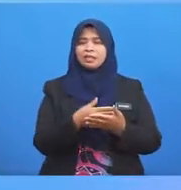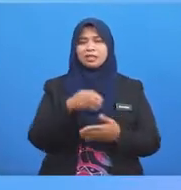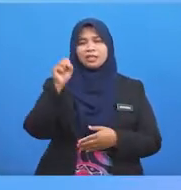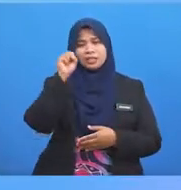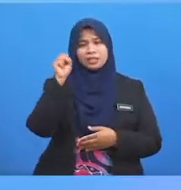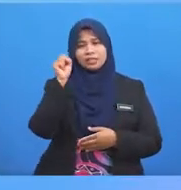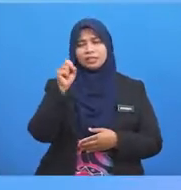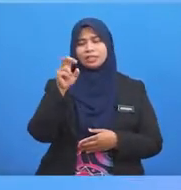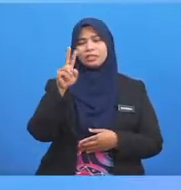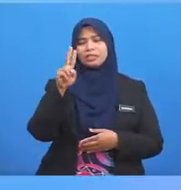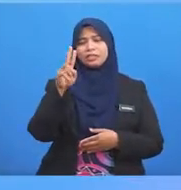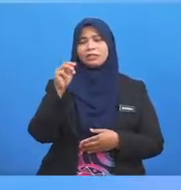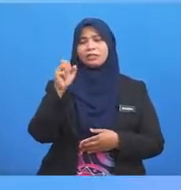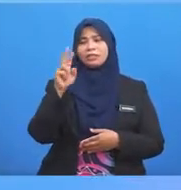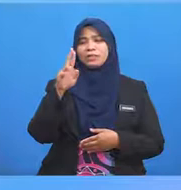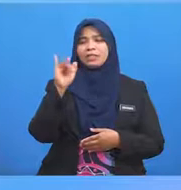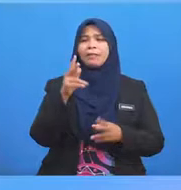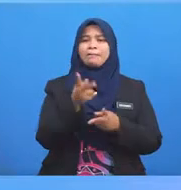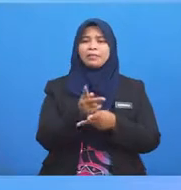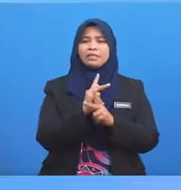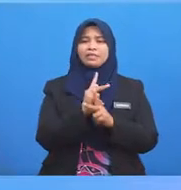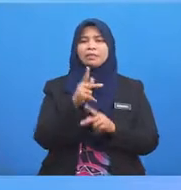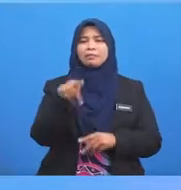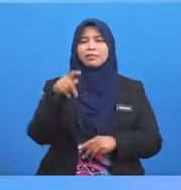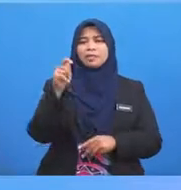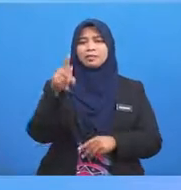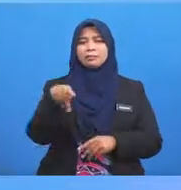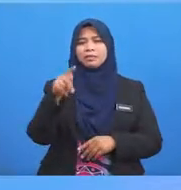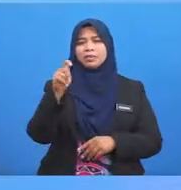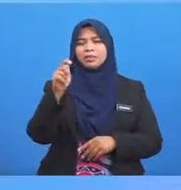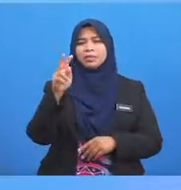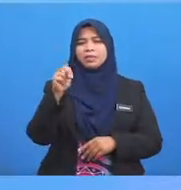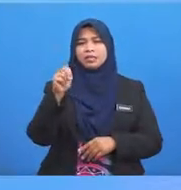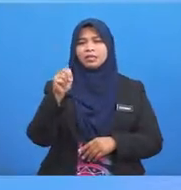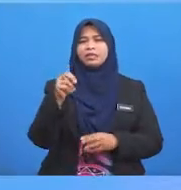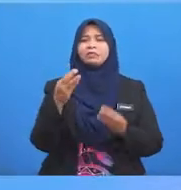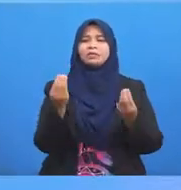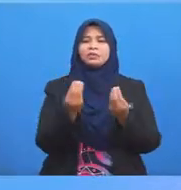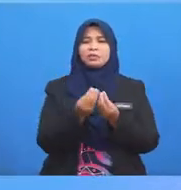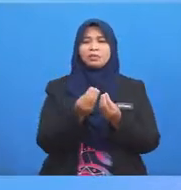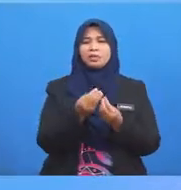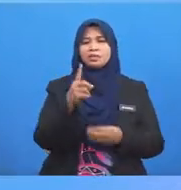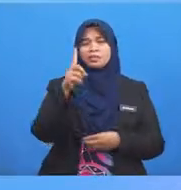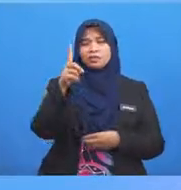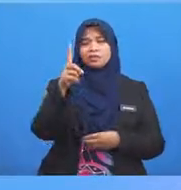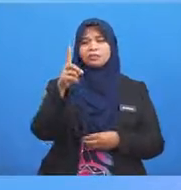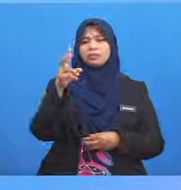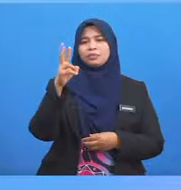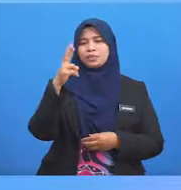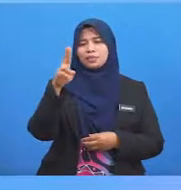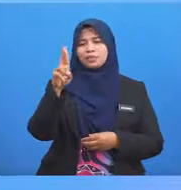saudaranya Umar yang mengambil pinjaman pendidikan daripada PTPTN berjumlah